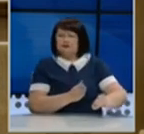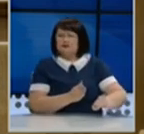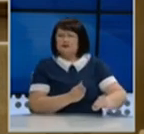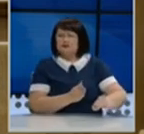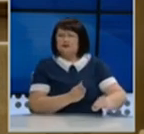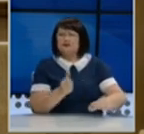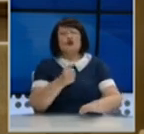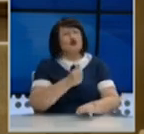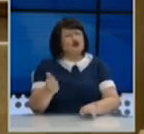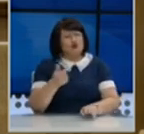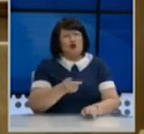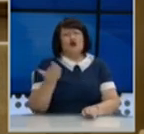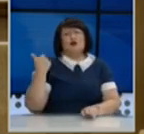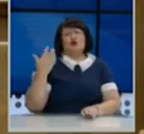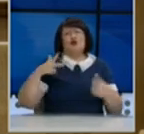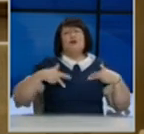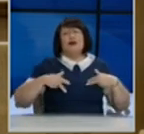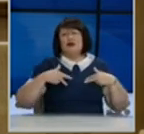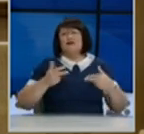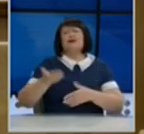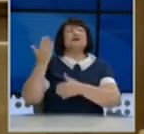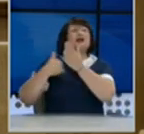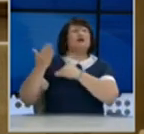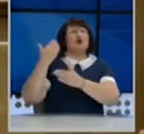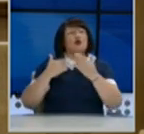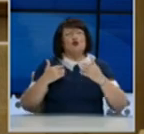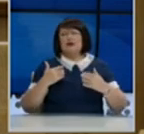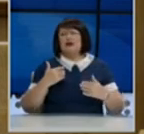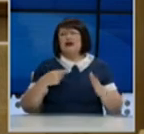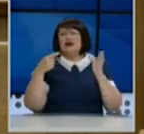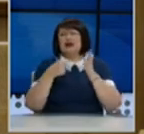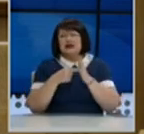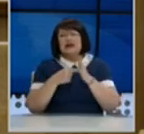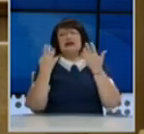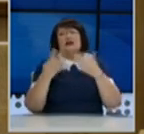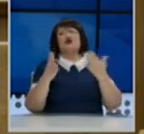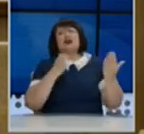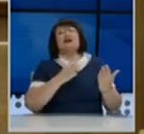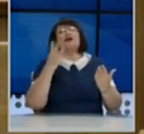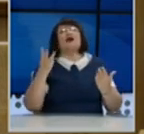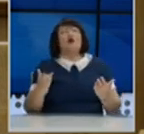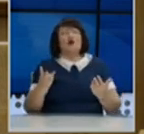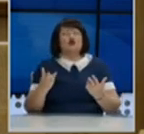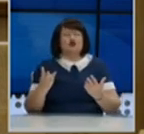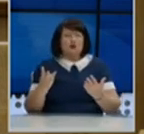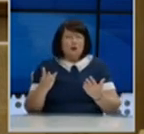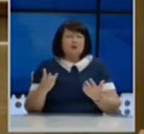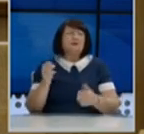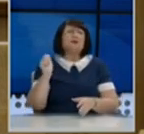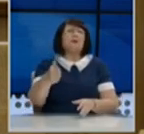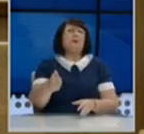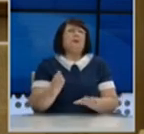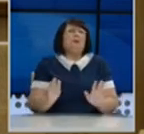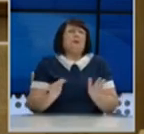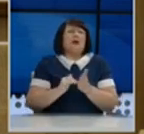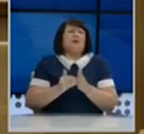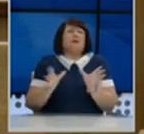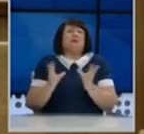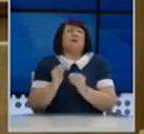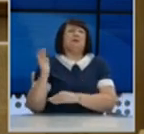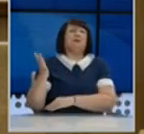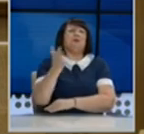μόνον εσείς, και οι προηγούμενοι και οι παραπροηγούμενοι από το 1998 την έχετε αποξενώσει από